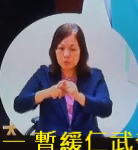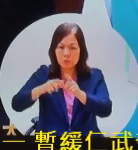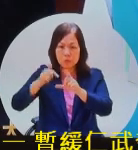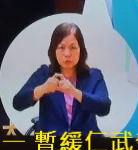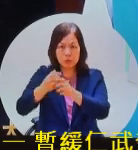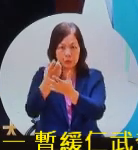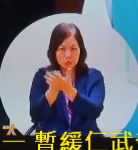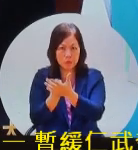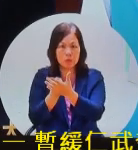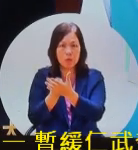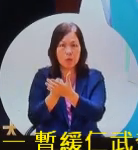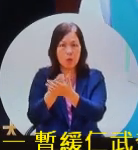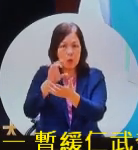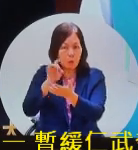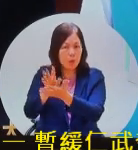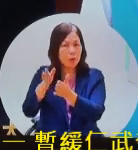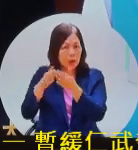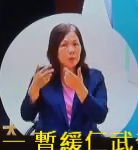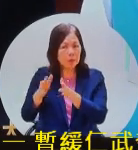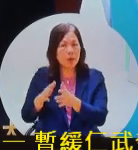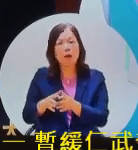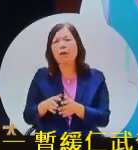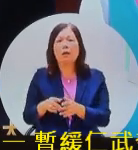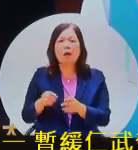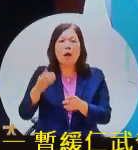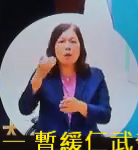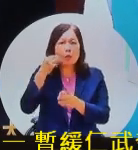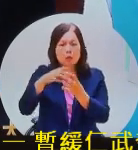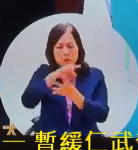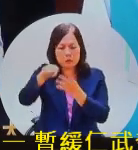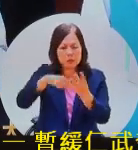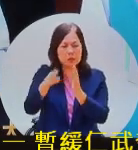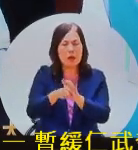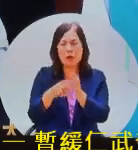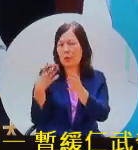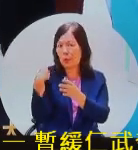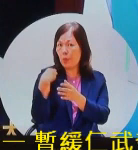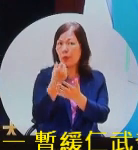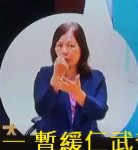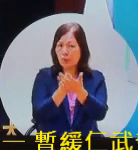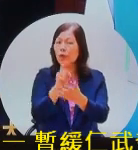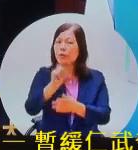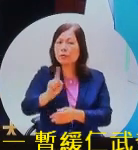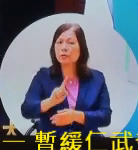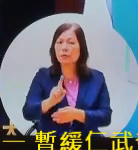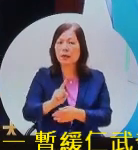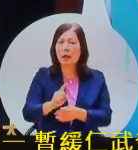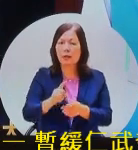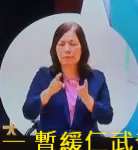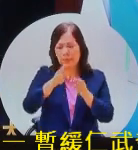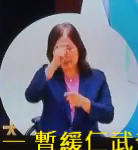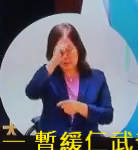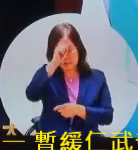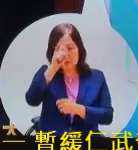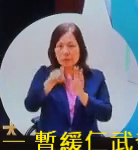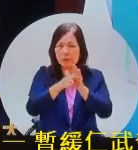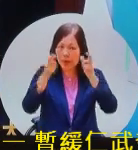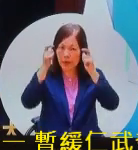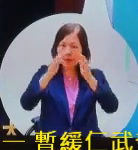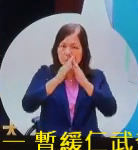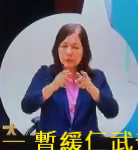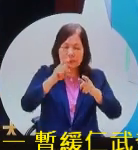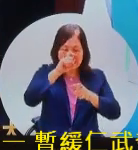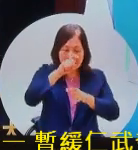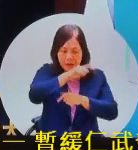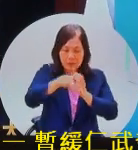也就是说，这个那另外就是说，为什么市场还要维持？是因为要维持高雄市垃圾的